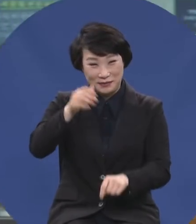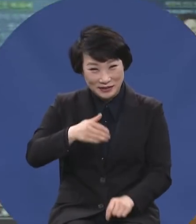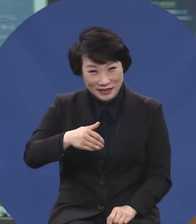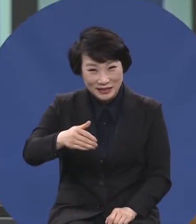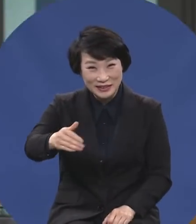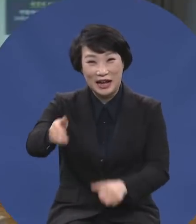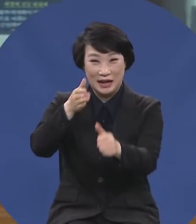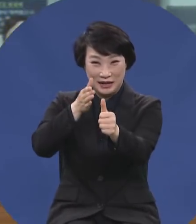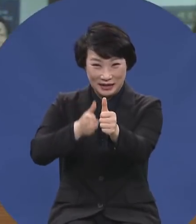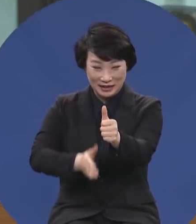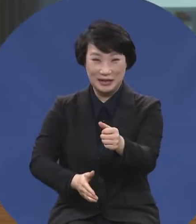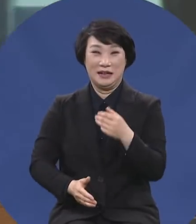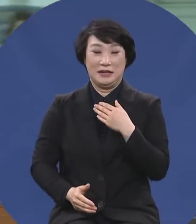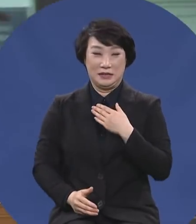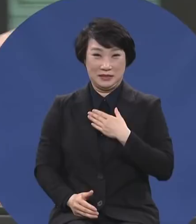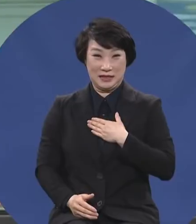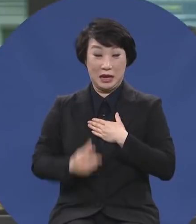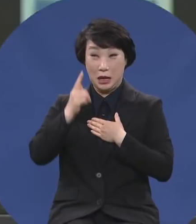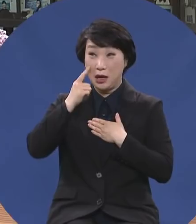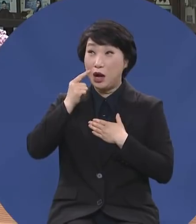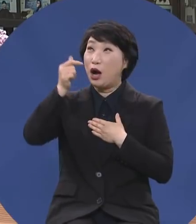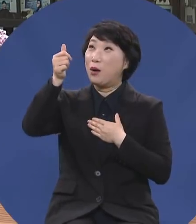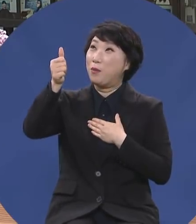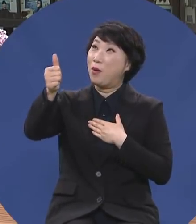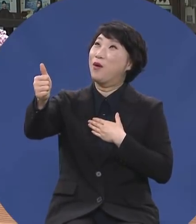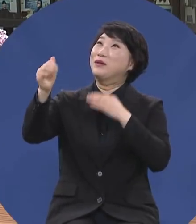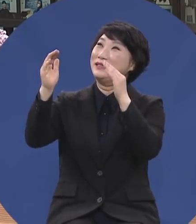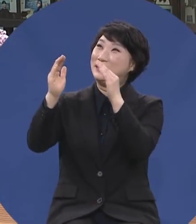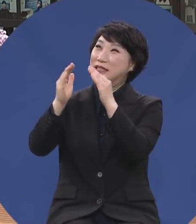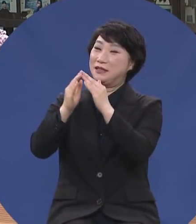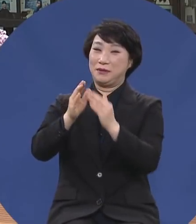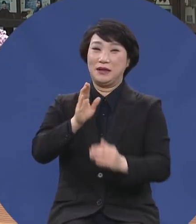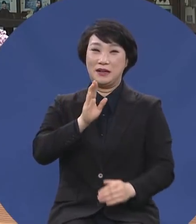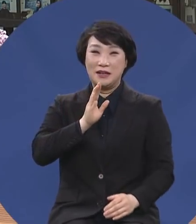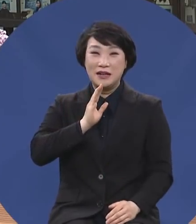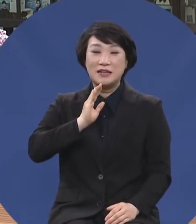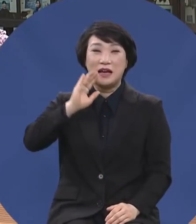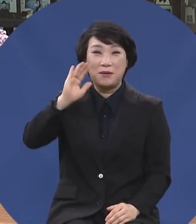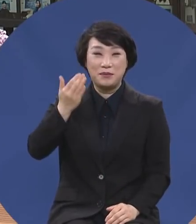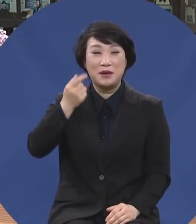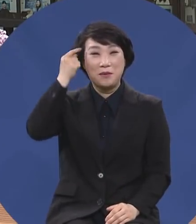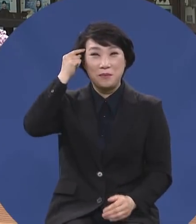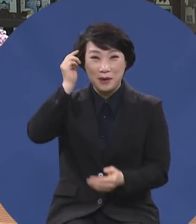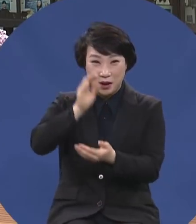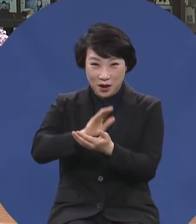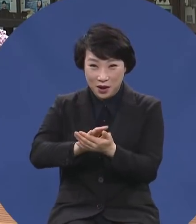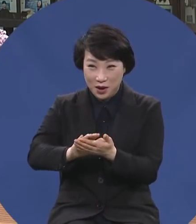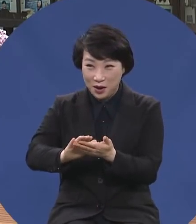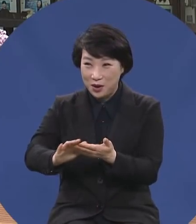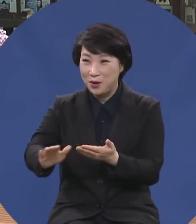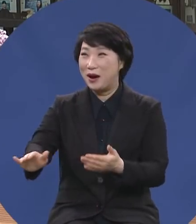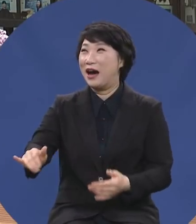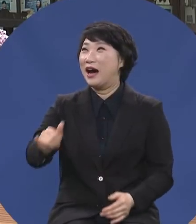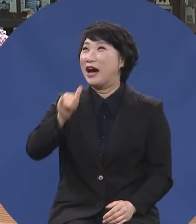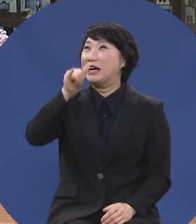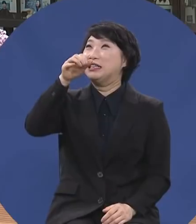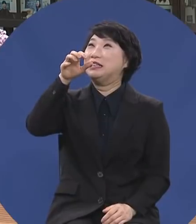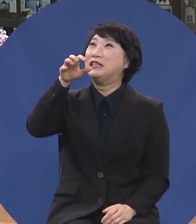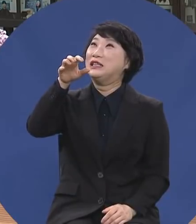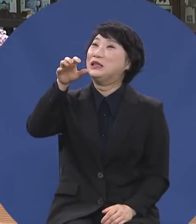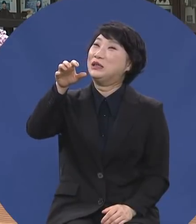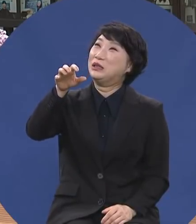함께 갑시다. 내 아버지 집. 참된 평화